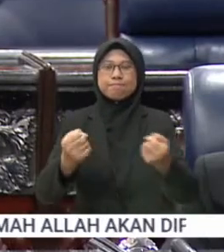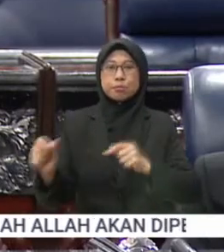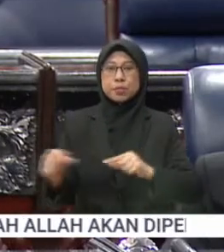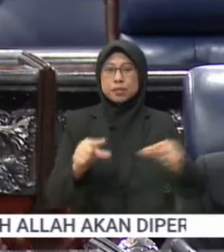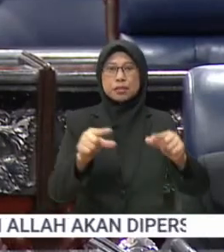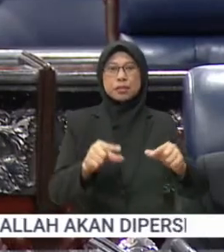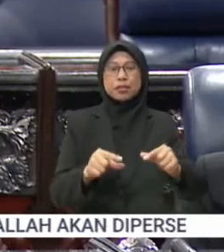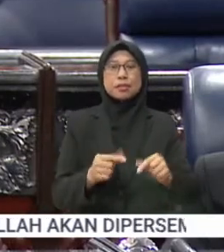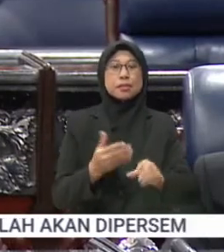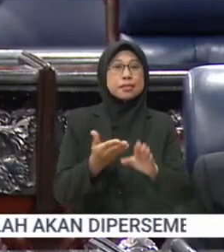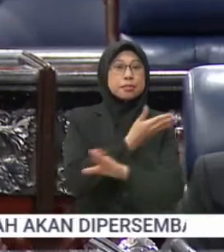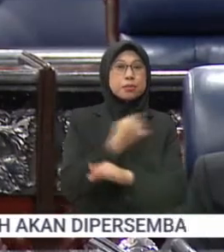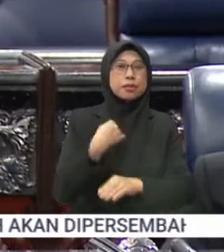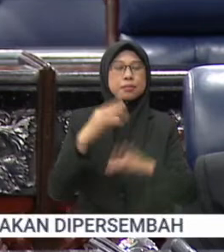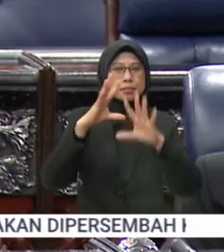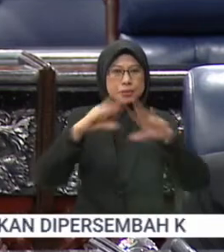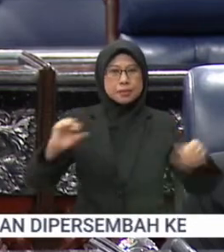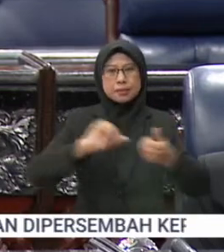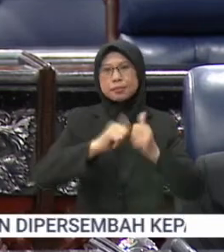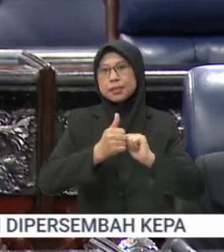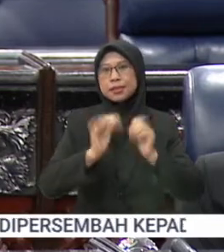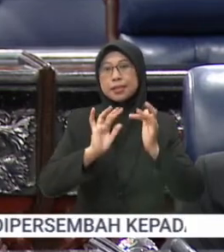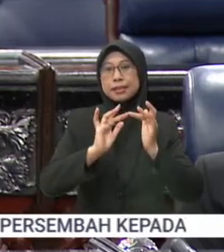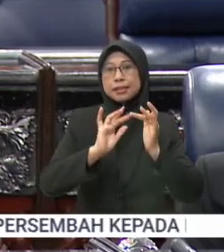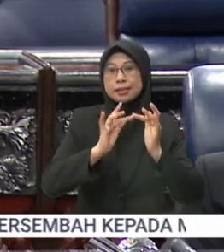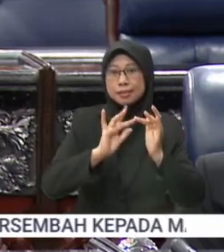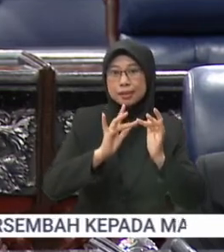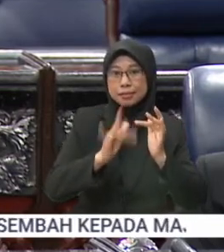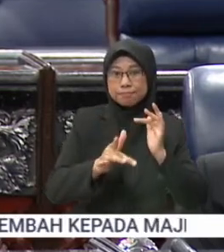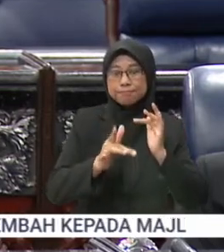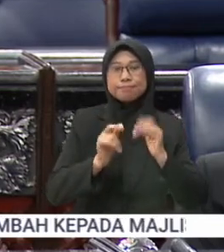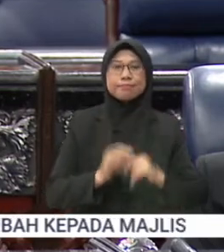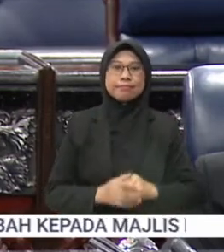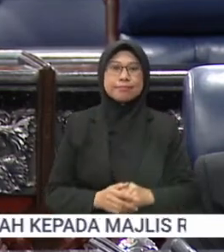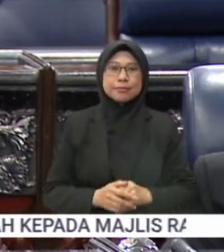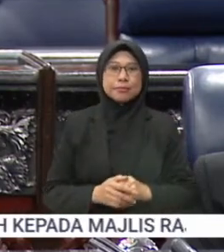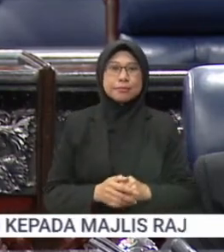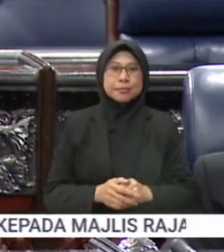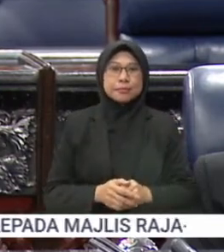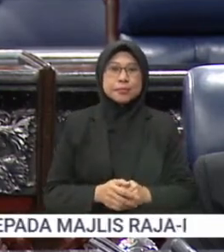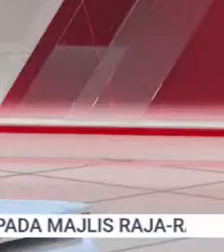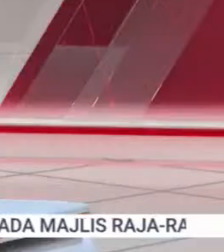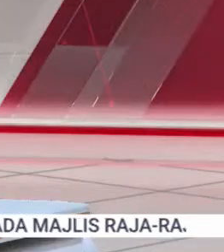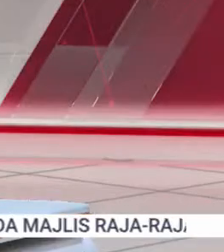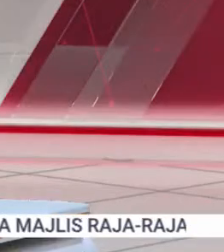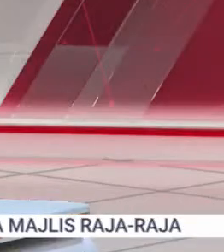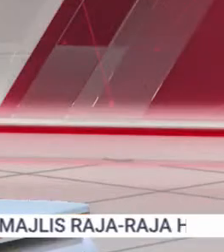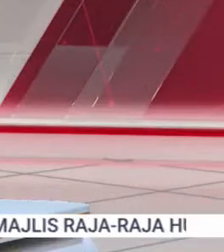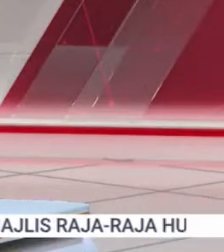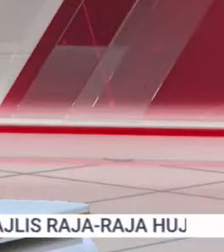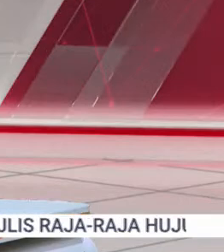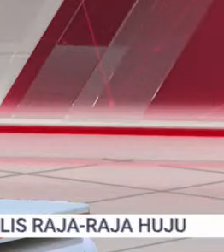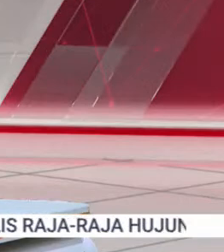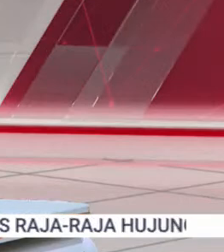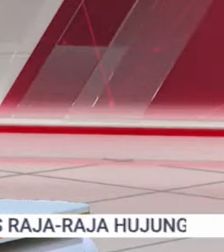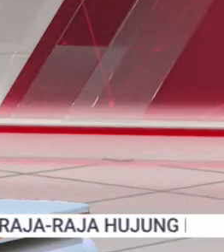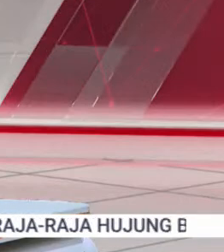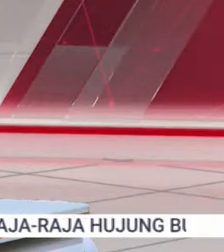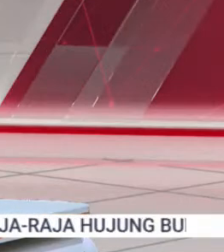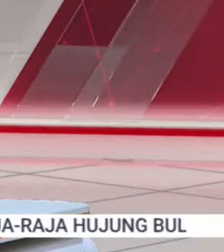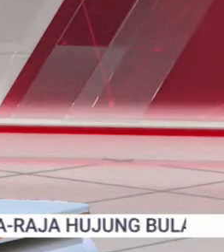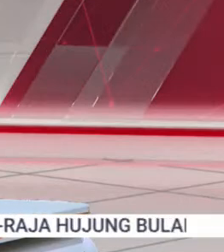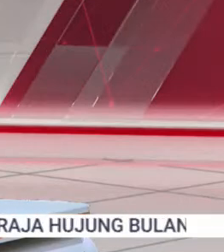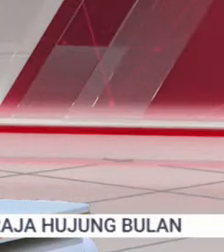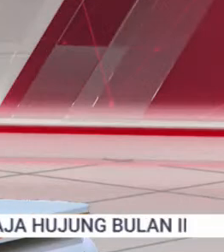belum jawab pertanyaan wakil jerantutiril Nizam udin usaha untuk